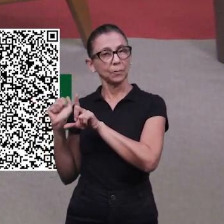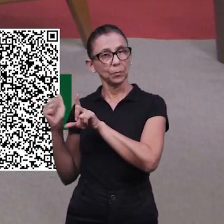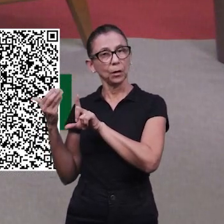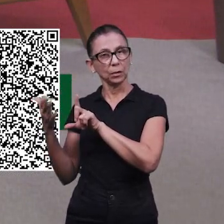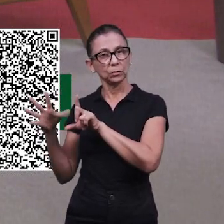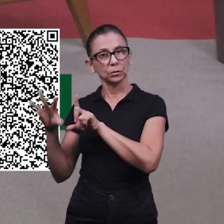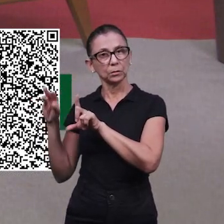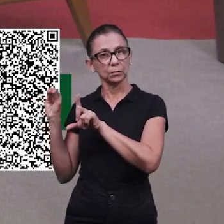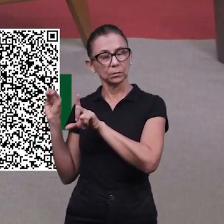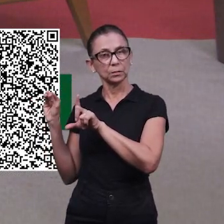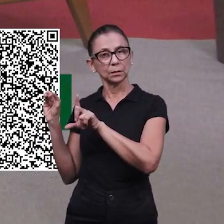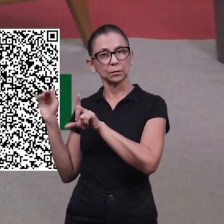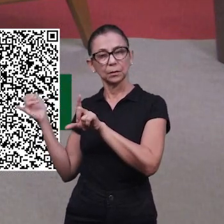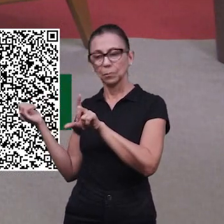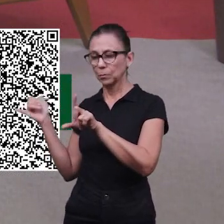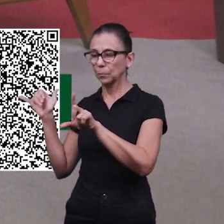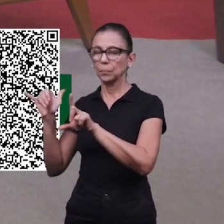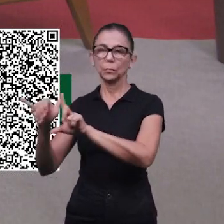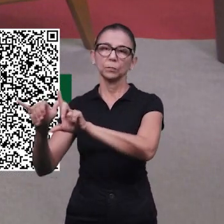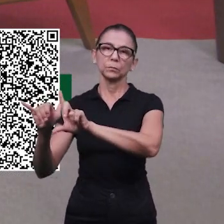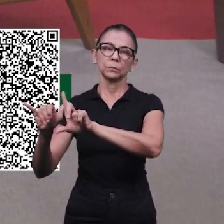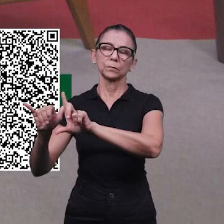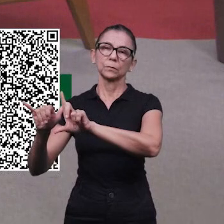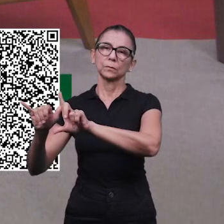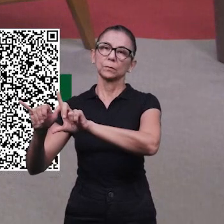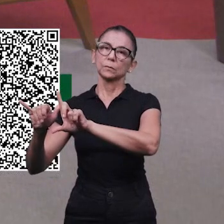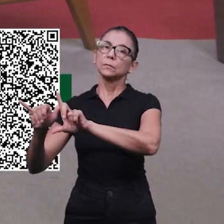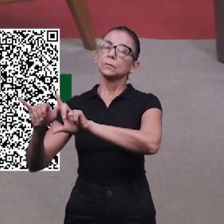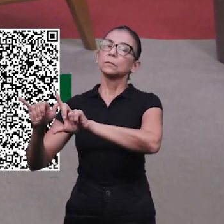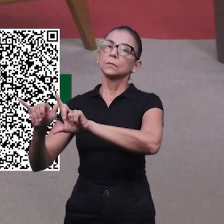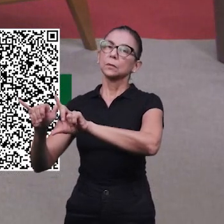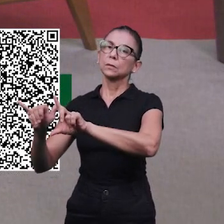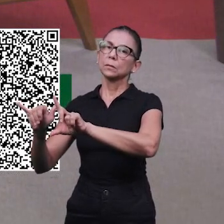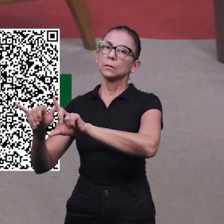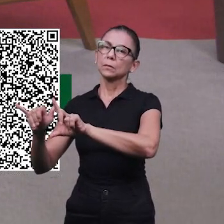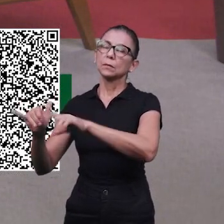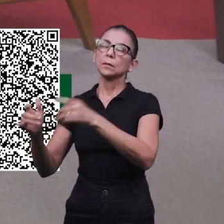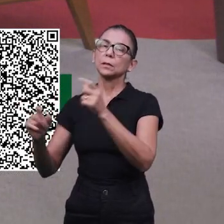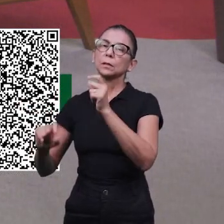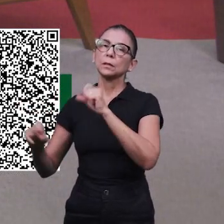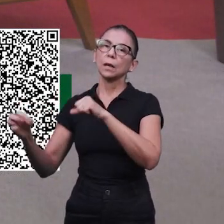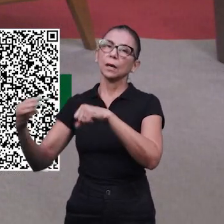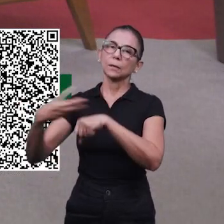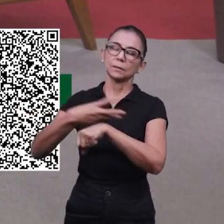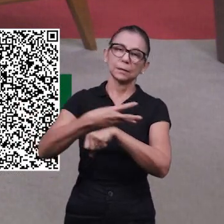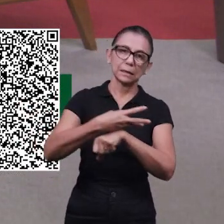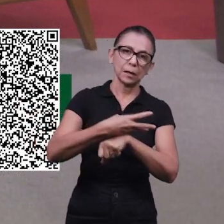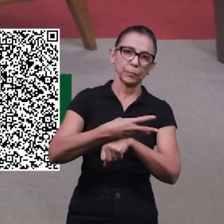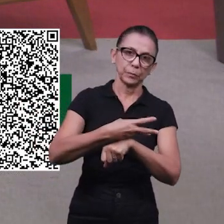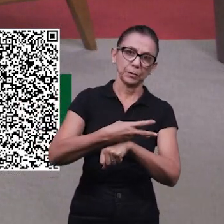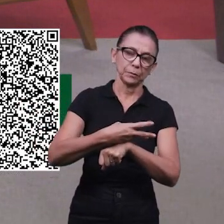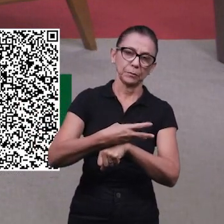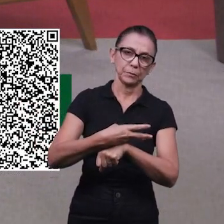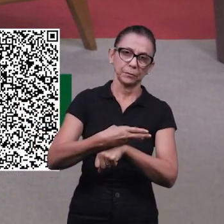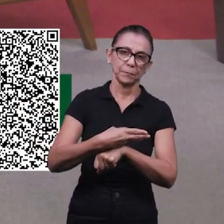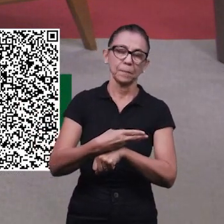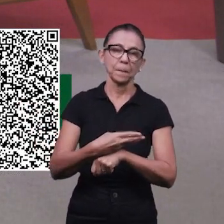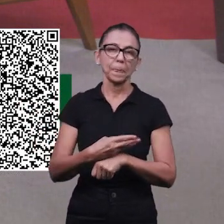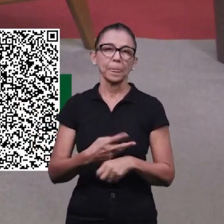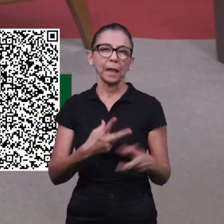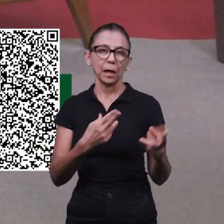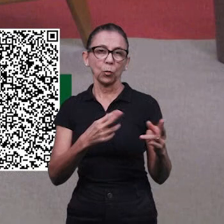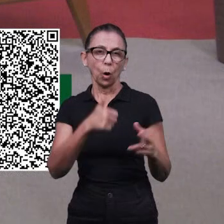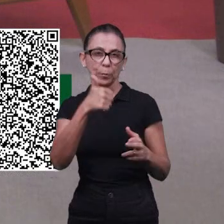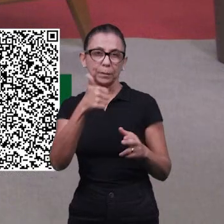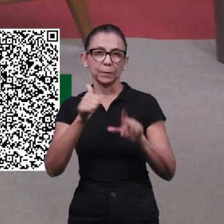autre QR code qui apparaît à l'écran. Vous pouvez faire de la même manière, pointer l'appareil photo de votre smartphone vers ce col, votre appareil sera redirigé vers WhatsApp de la